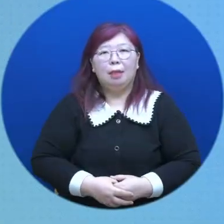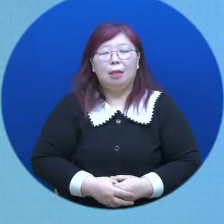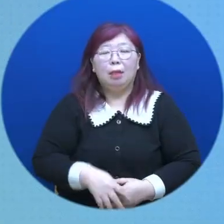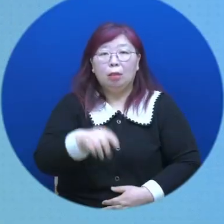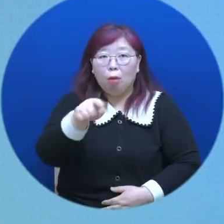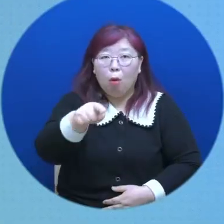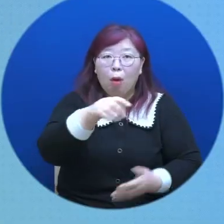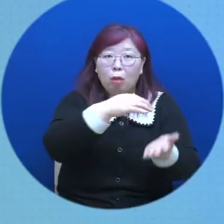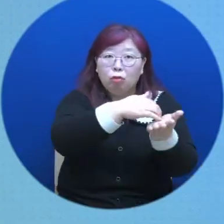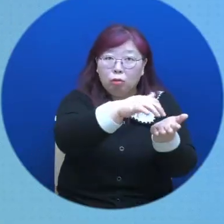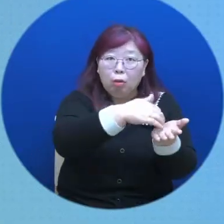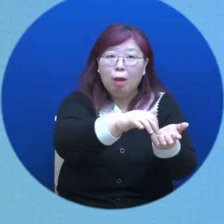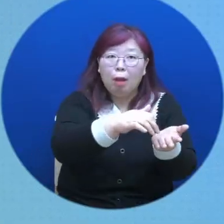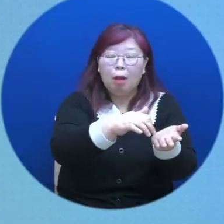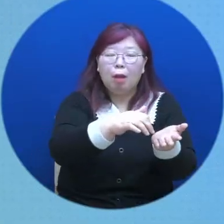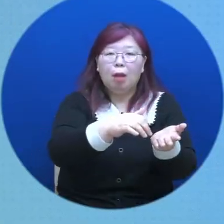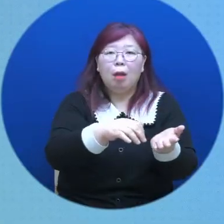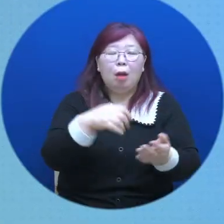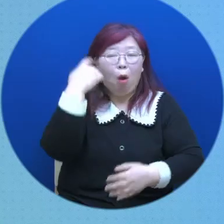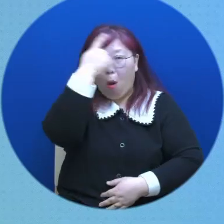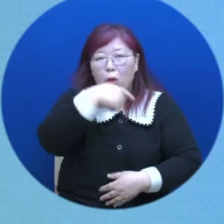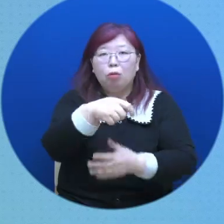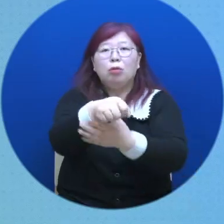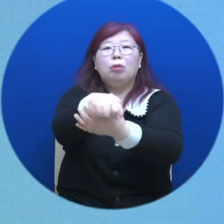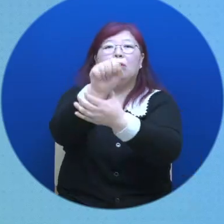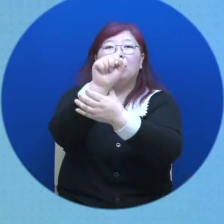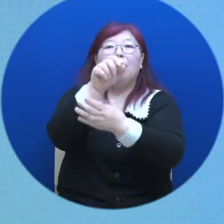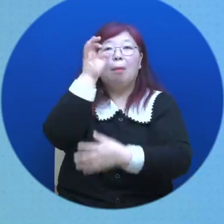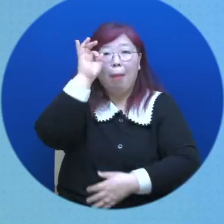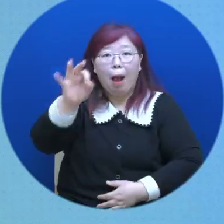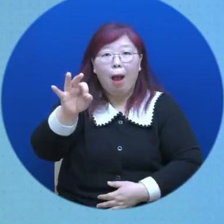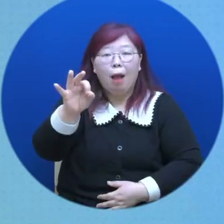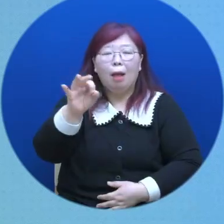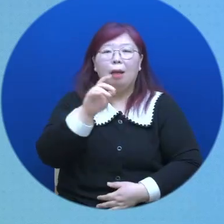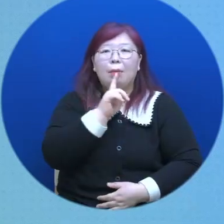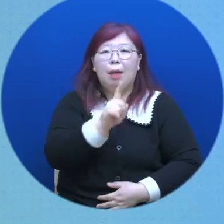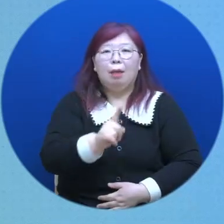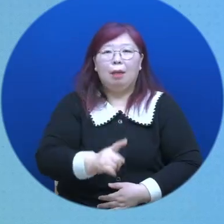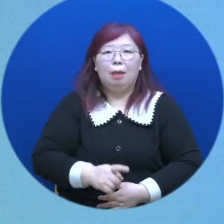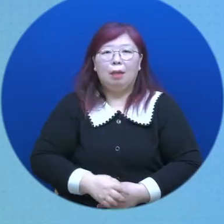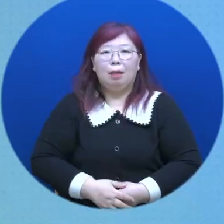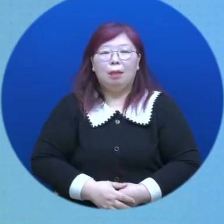너희들의 수를 셀 거야, 고개 좀 들어봐 라고 하는 것이